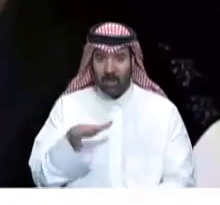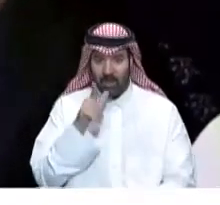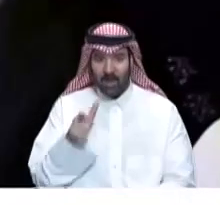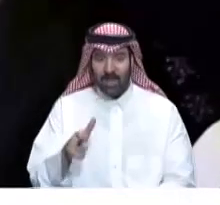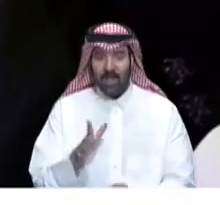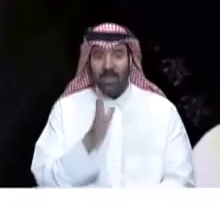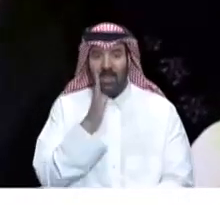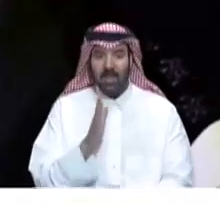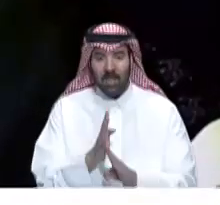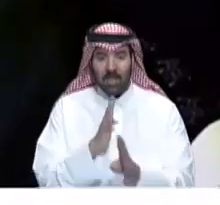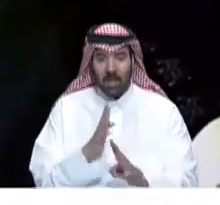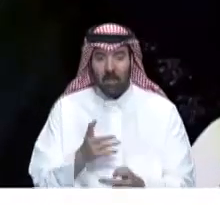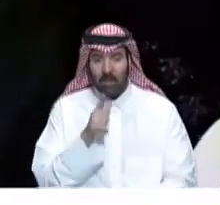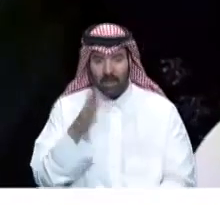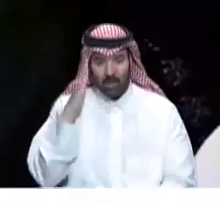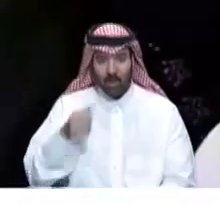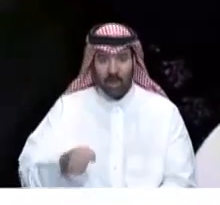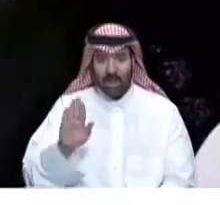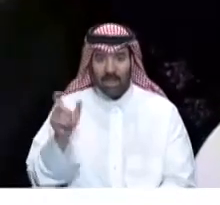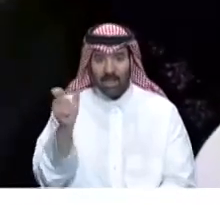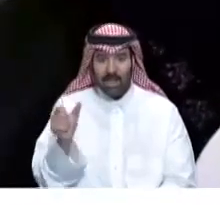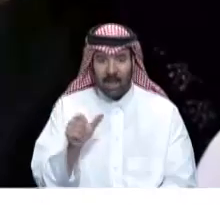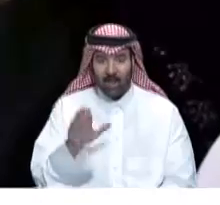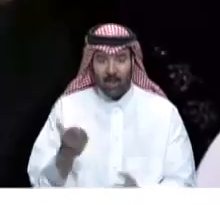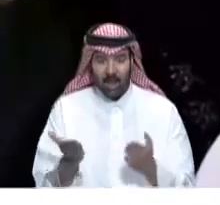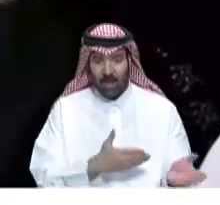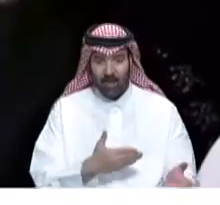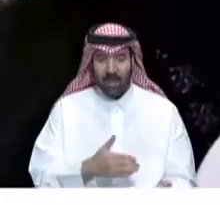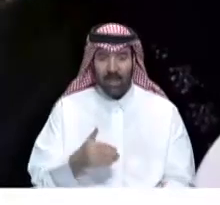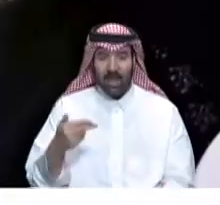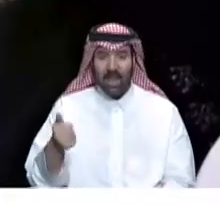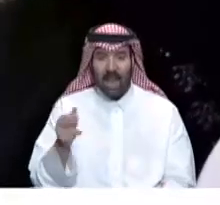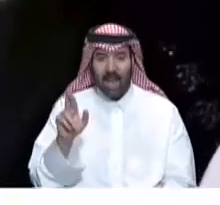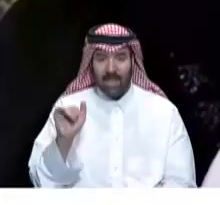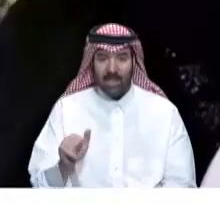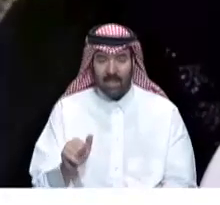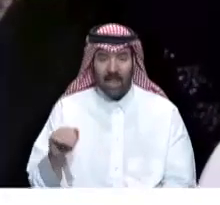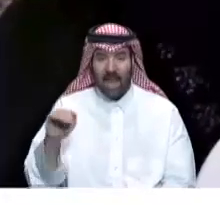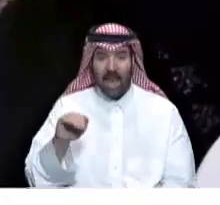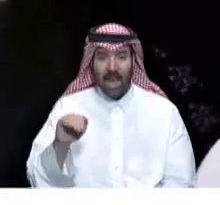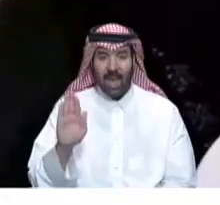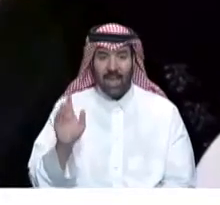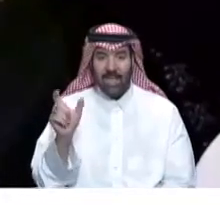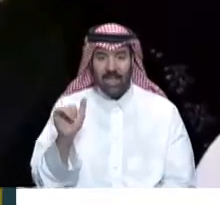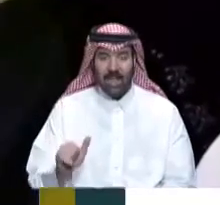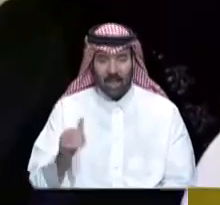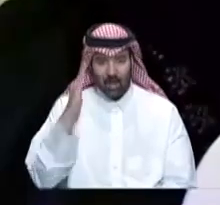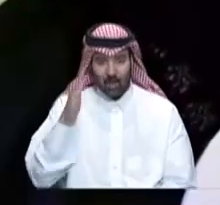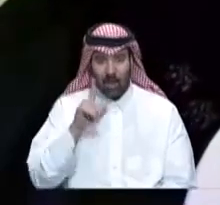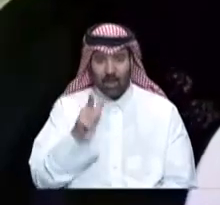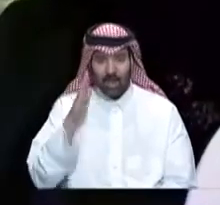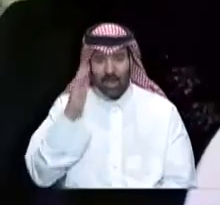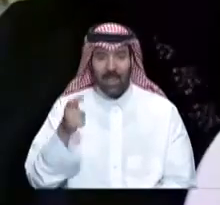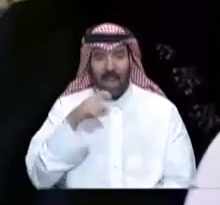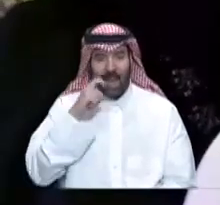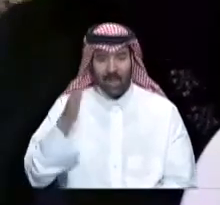حيث تتواجدين. شكرا لك، شكرا أيضا لضيفك الكريم الأستاذ غازي الحسني، شكرا لكما زميل عبد العزيز الغرير